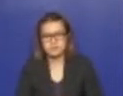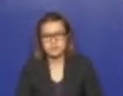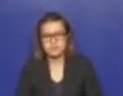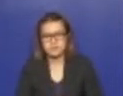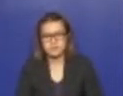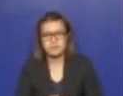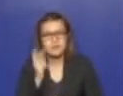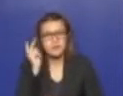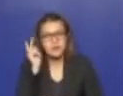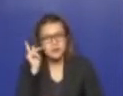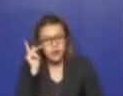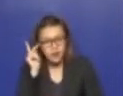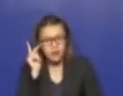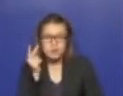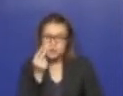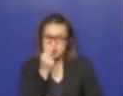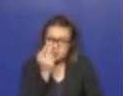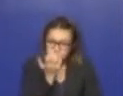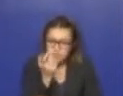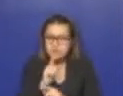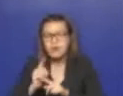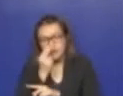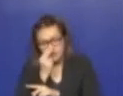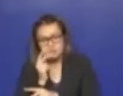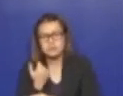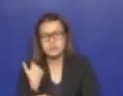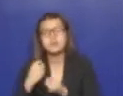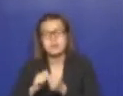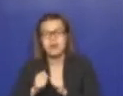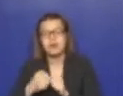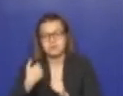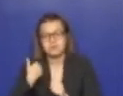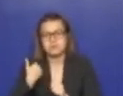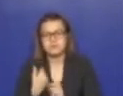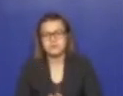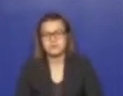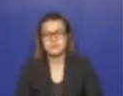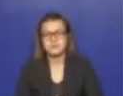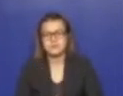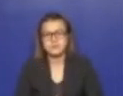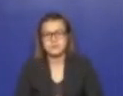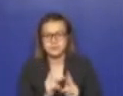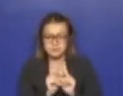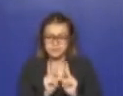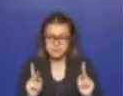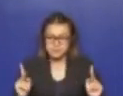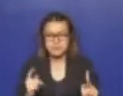ข่าวทางสื่อมวลชนนะครับมีปัญหาเกิดขึ้นฉะนั้นกรรมาธิการก็มี